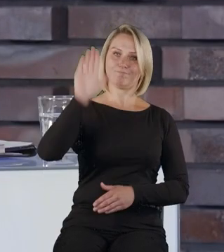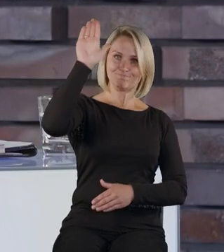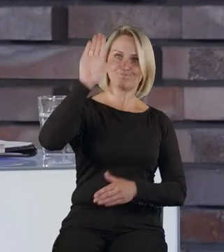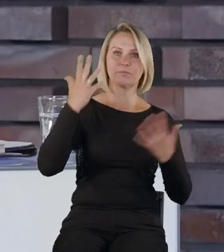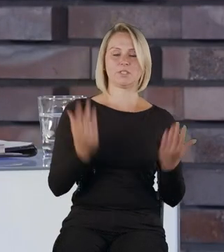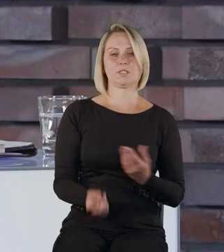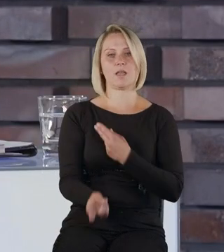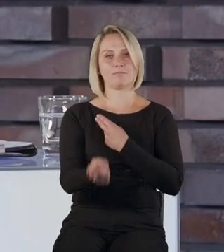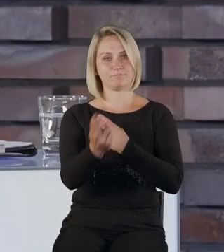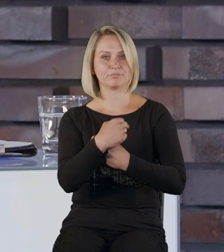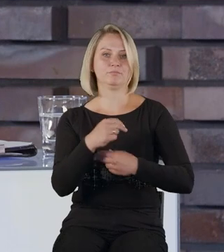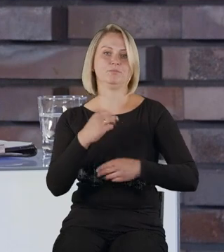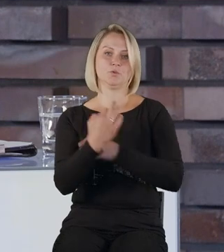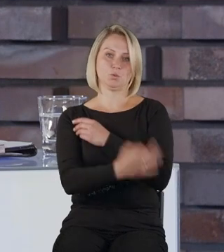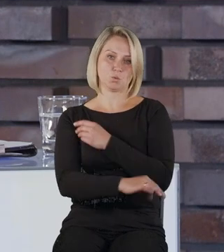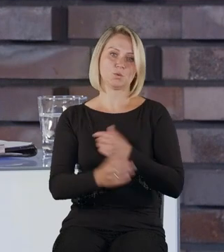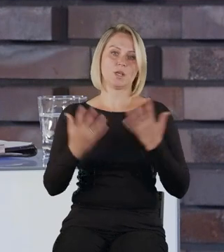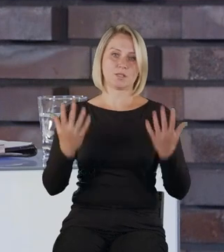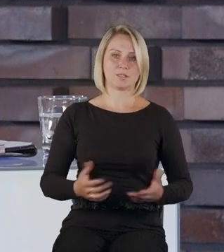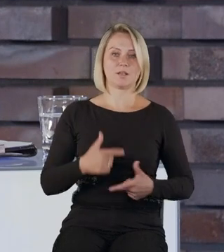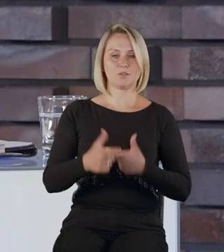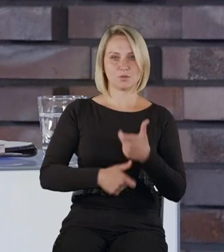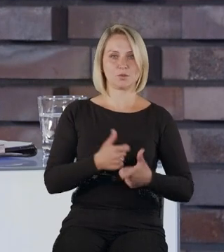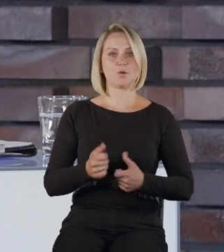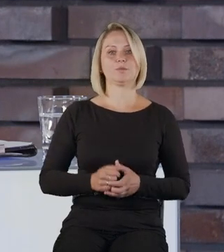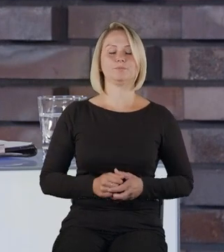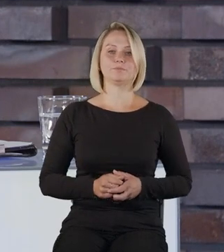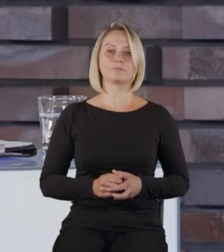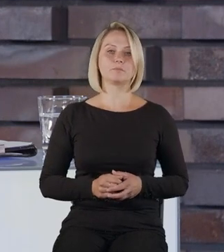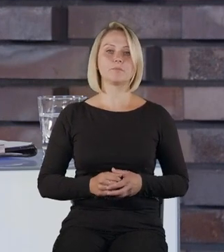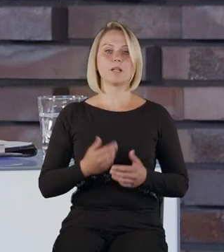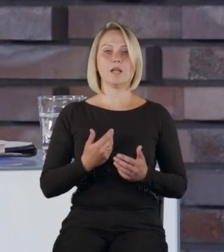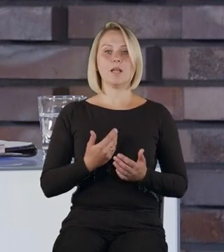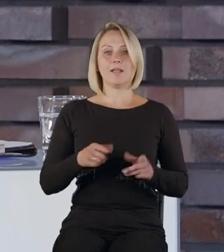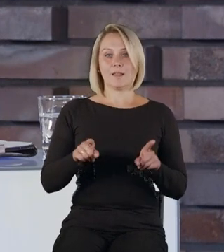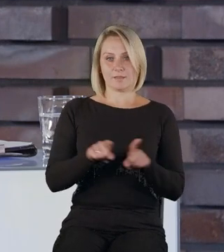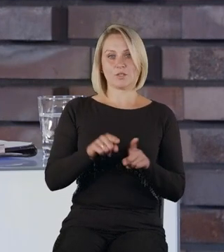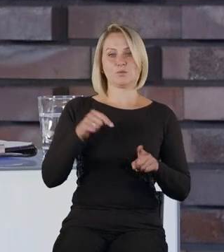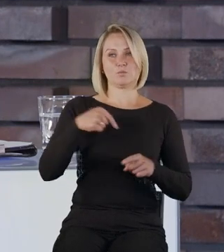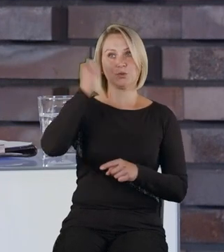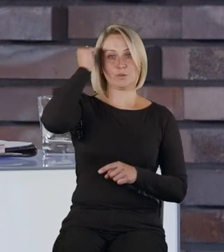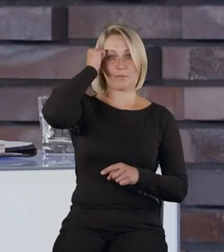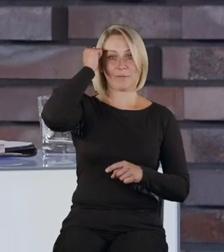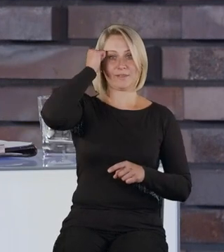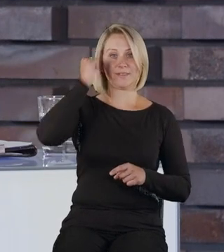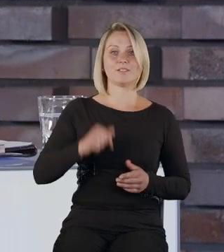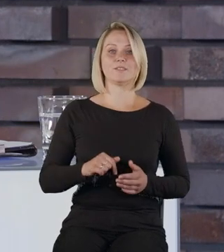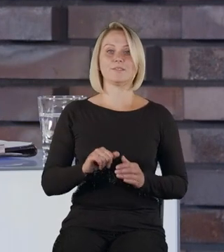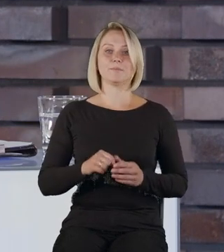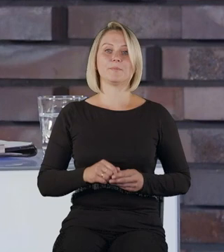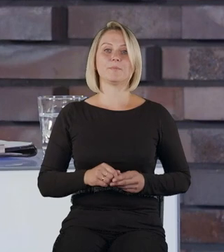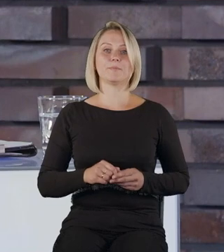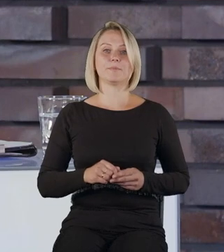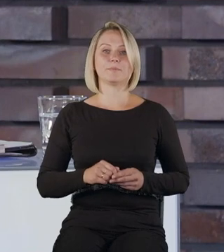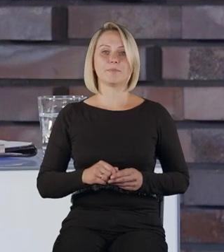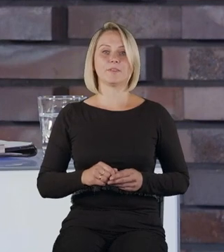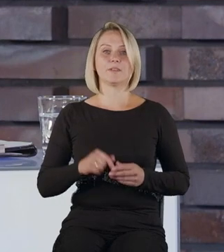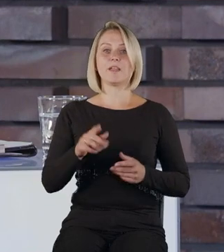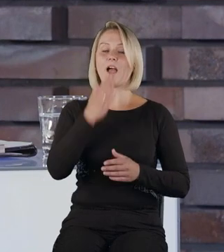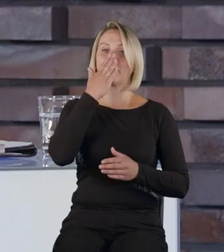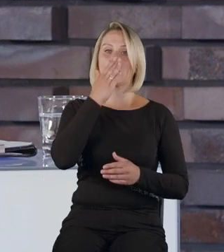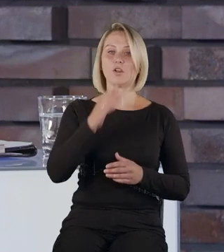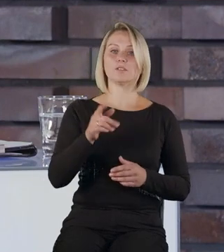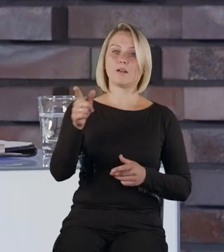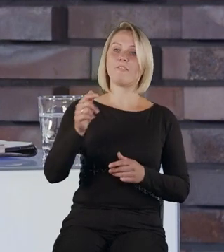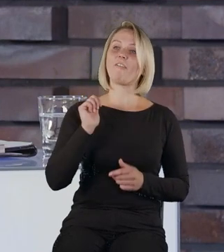chęć jakby wzięcia udziału w kwalifikacji na studia. Natomiast też należy pamiętać, że tak naprawdę